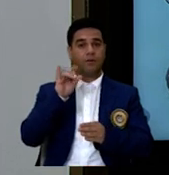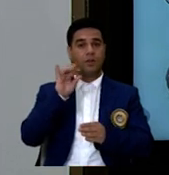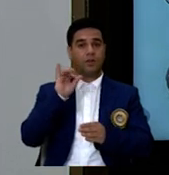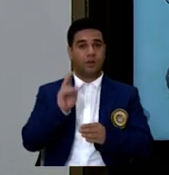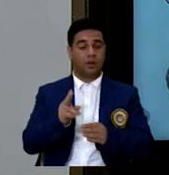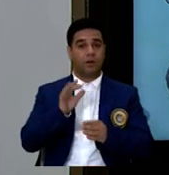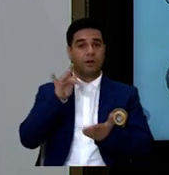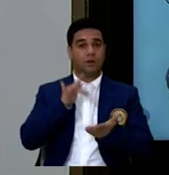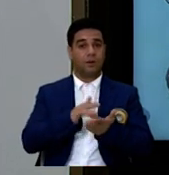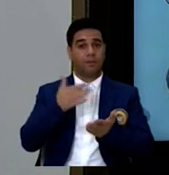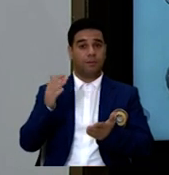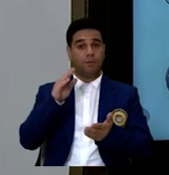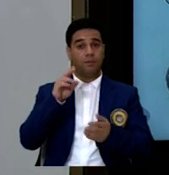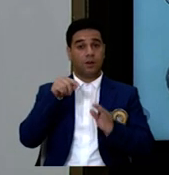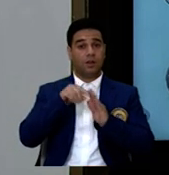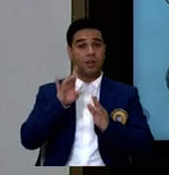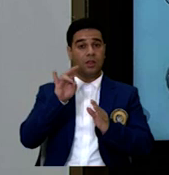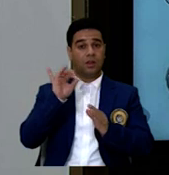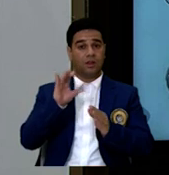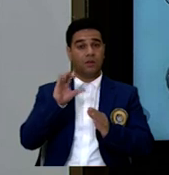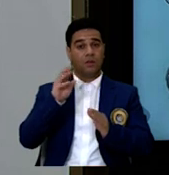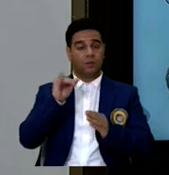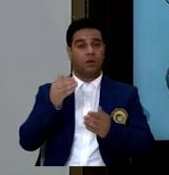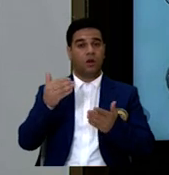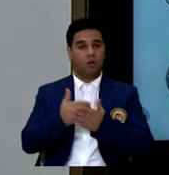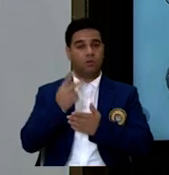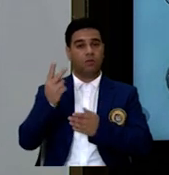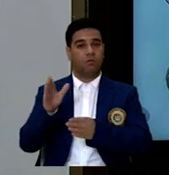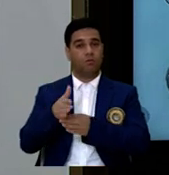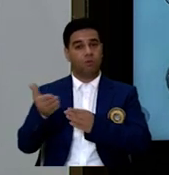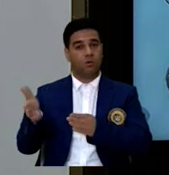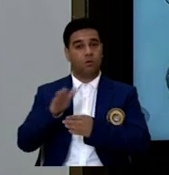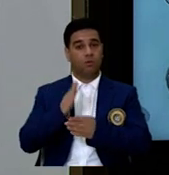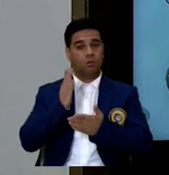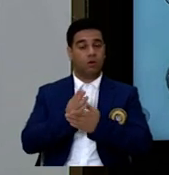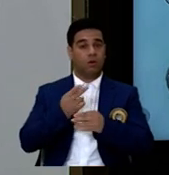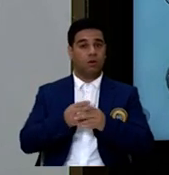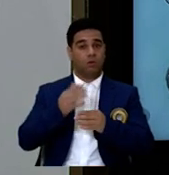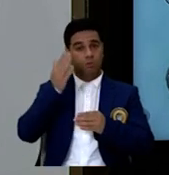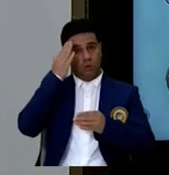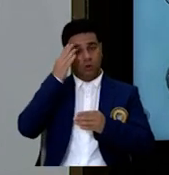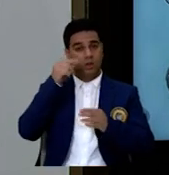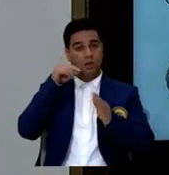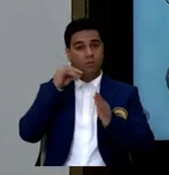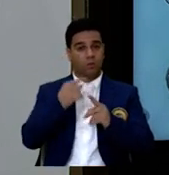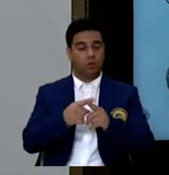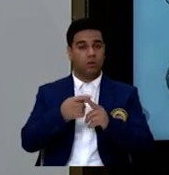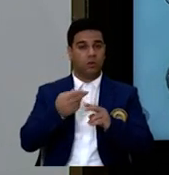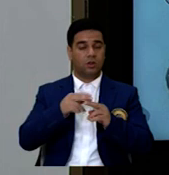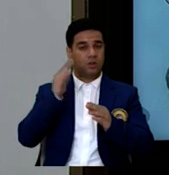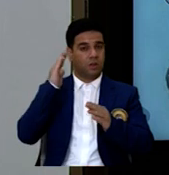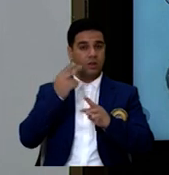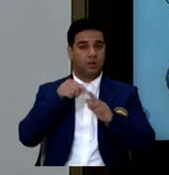sistemasi. Markaziy nerv sistemasining o'zi yana ikkiga bo'linadi, ya'ni bosh miya va orqa